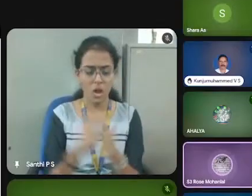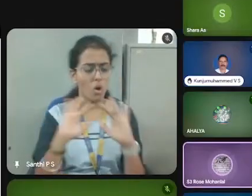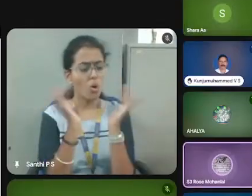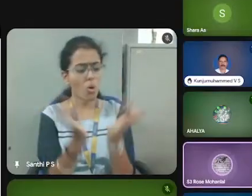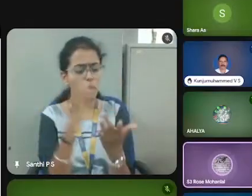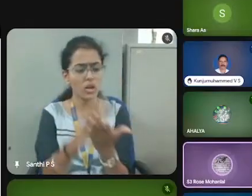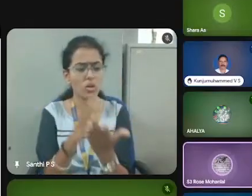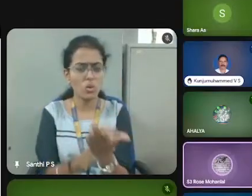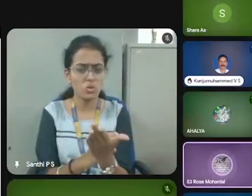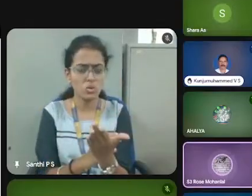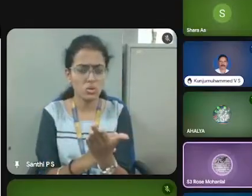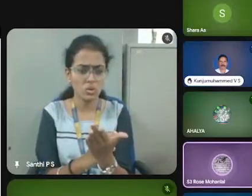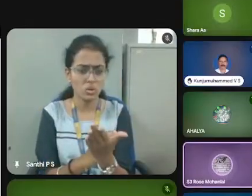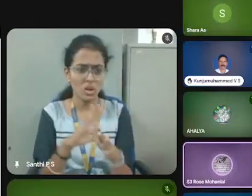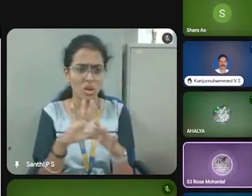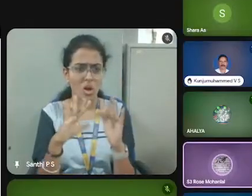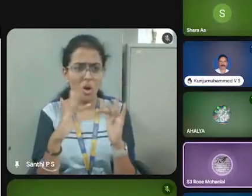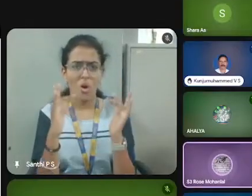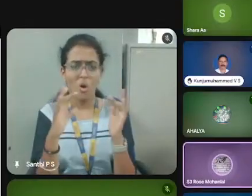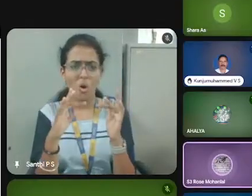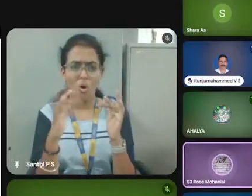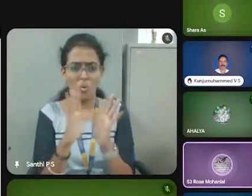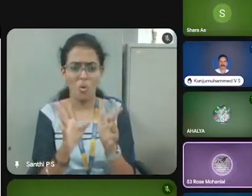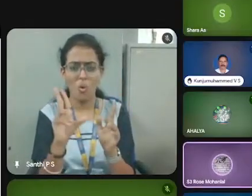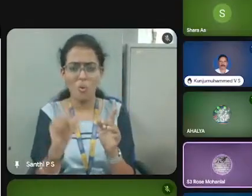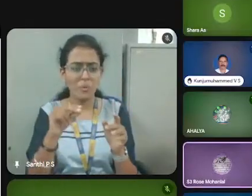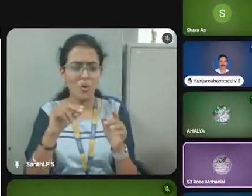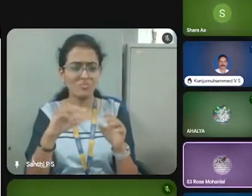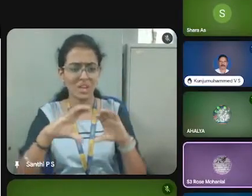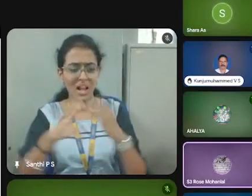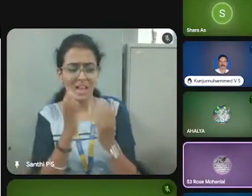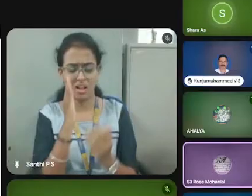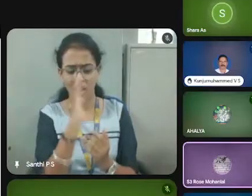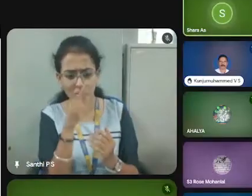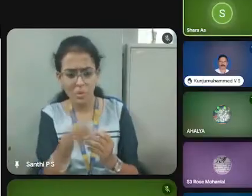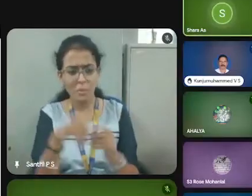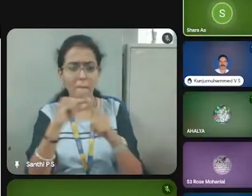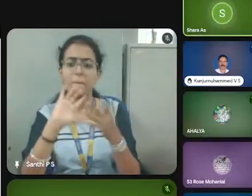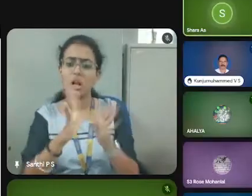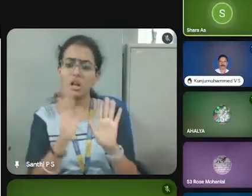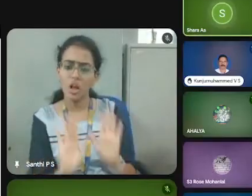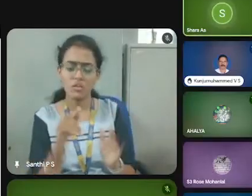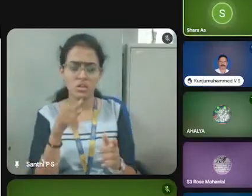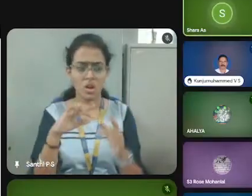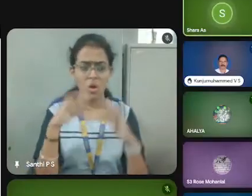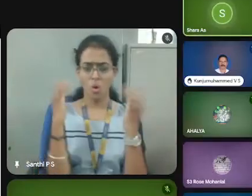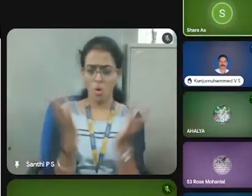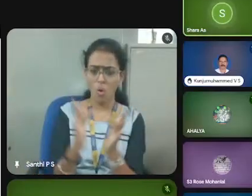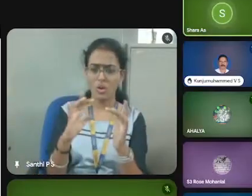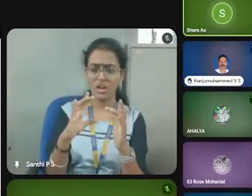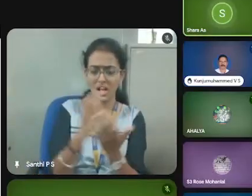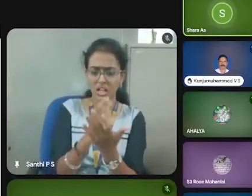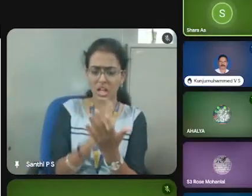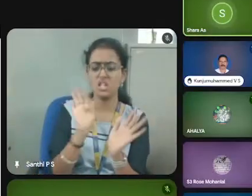അത് ഓഫ്ലൈൻ ആകുമ്പോ നമുക്ക് പ്രാക്ടിക്കലും ചെയ്യാൻ പറ്റുമല്ലോ എന്ന് ഓർത്താ. അതല്ല, ഇത് ഓൺലൈൻ ഉണ്ട്, പ്രാക്ടിക്കൽസിനങ്ങാണ്ട് ഇവിടെ വരണം, അങ്ങനെ